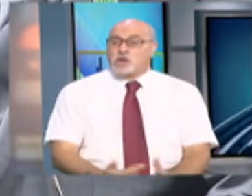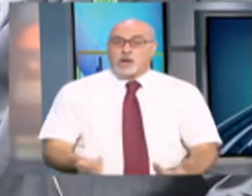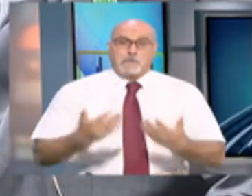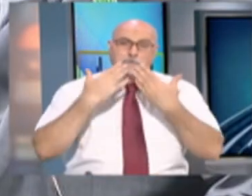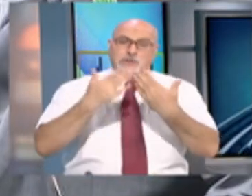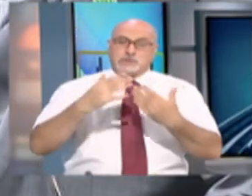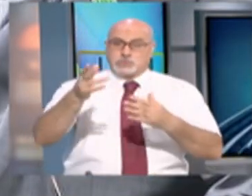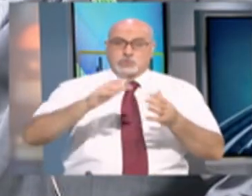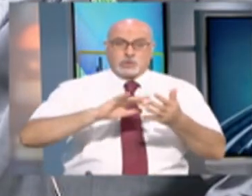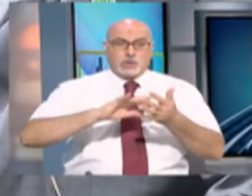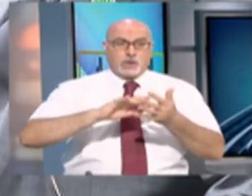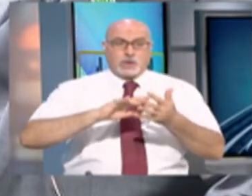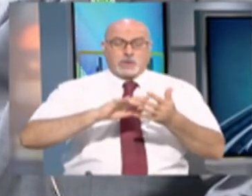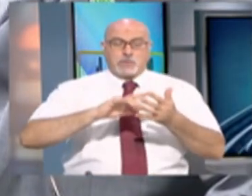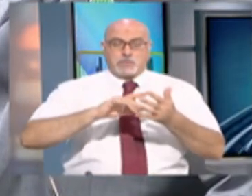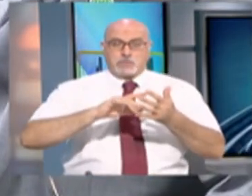الإنجاز سي